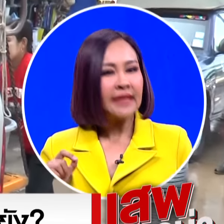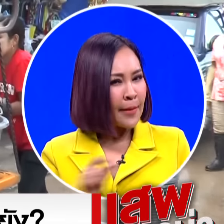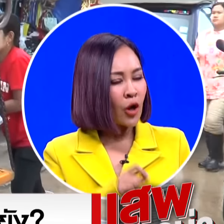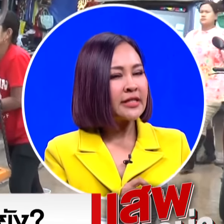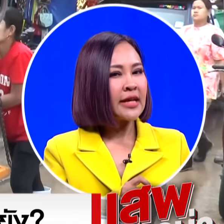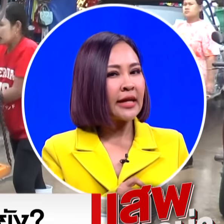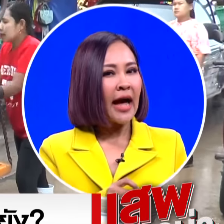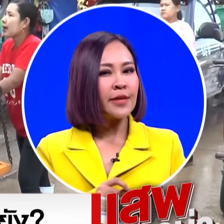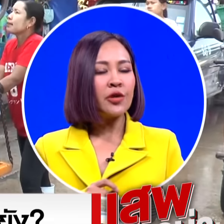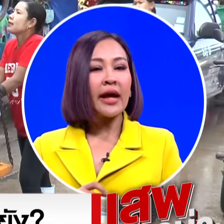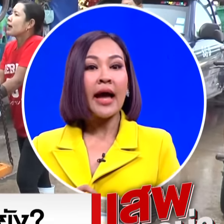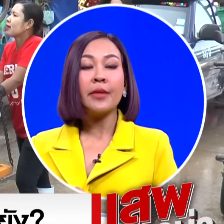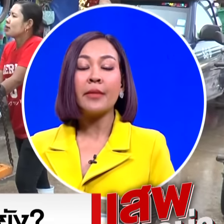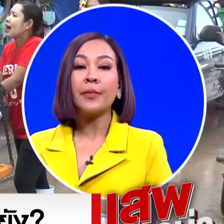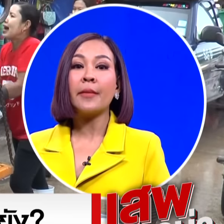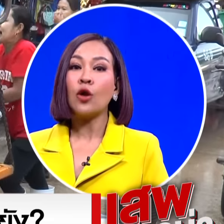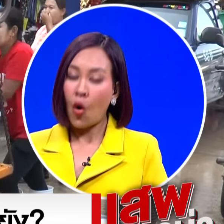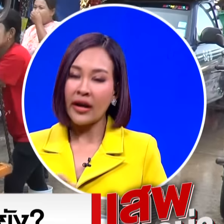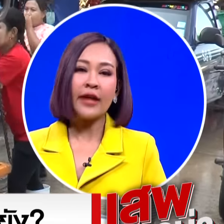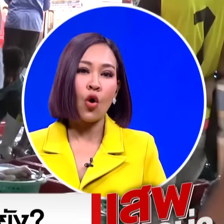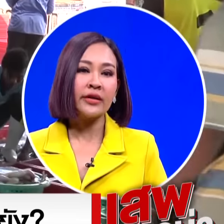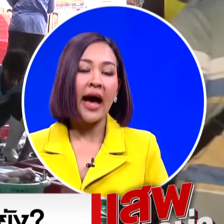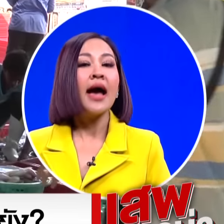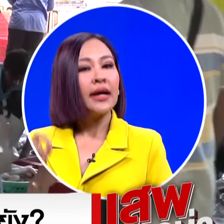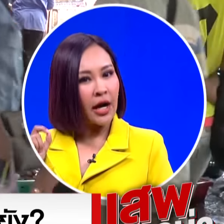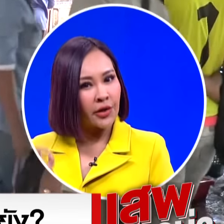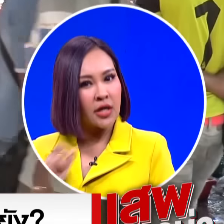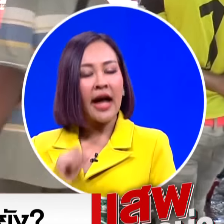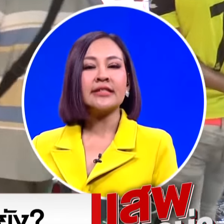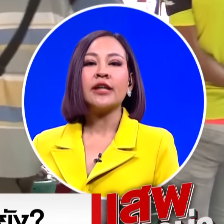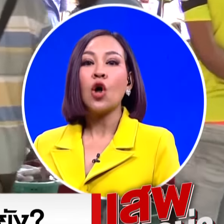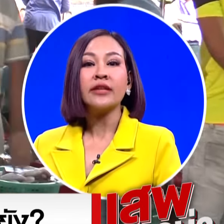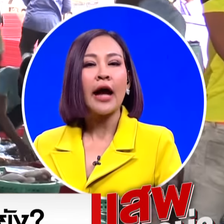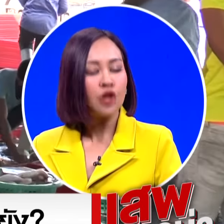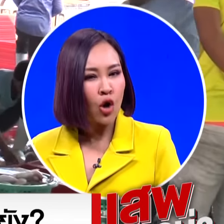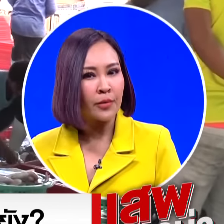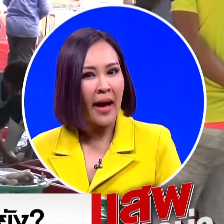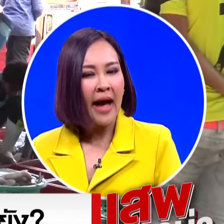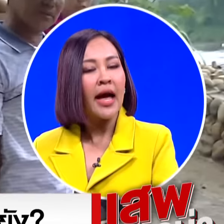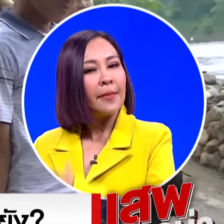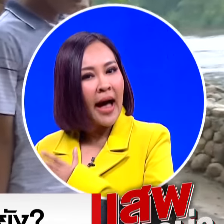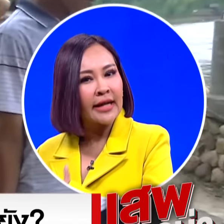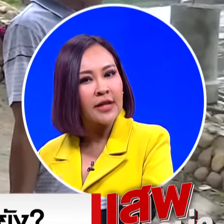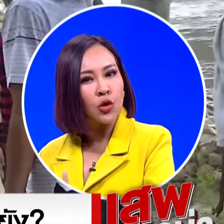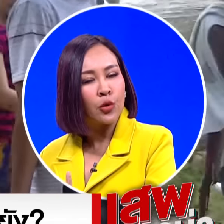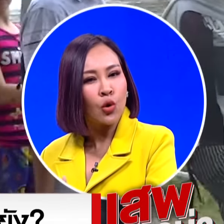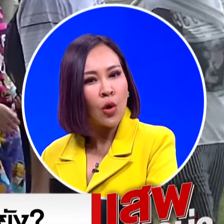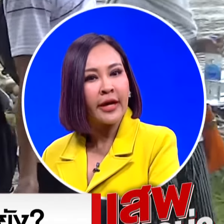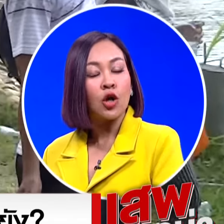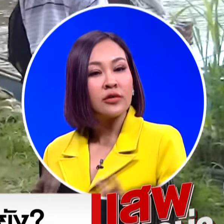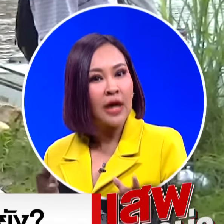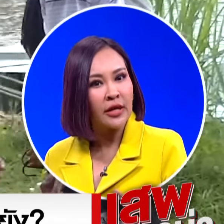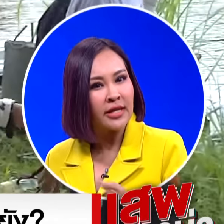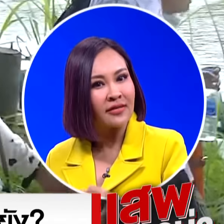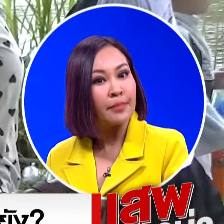ามตามข้อเท็จจริงในไทยมีแรงงานเมียนมาประมาณ6ล้านคนค่ะเกินครึ่งอาศัยช่องทางนอกกฎหมายผ่านการสมรู้ร่ว